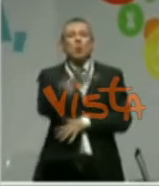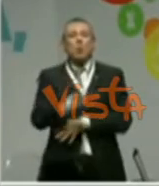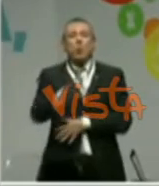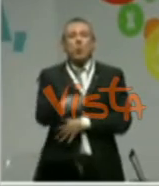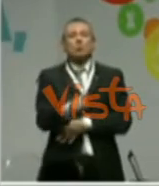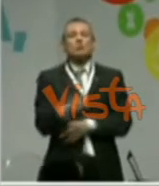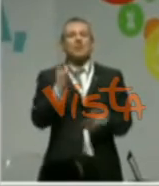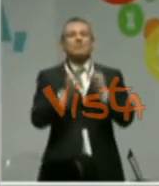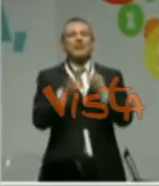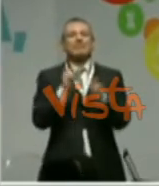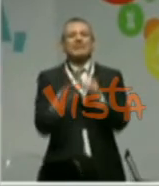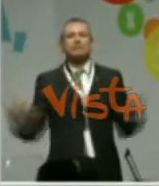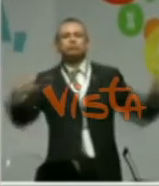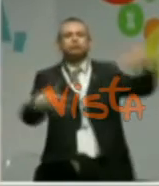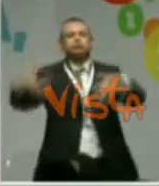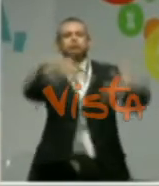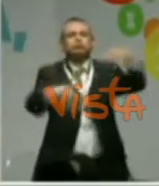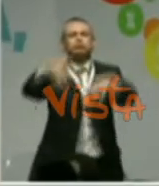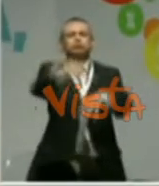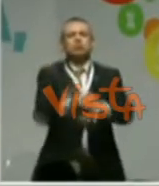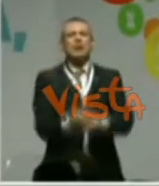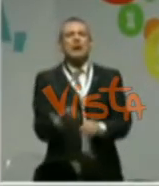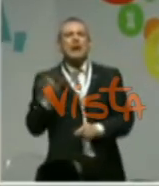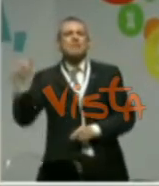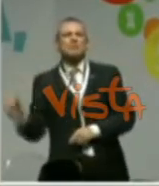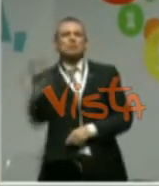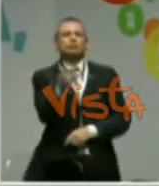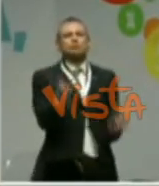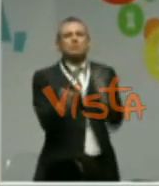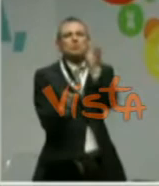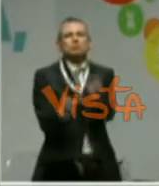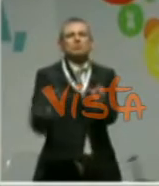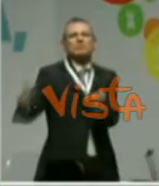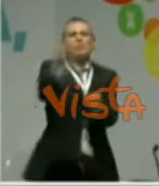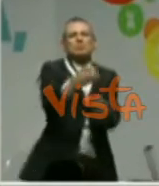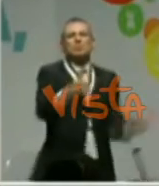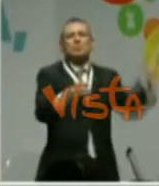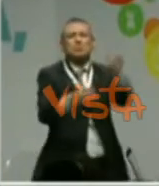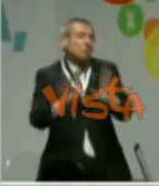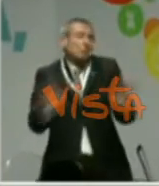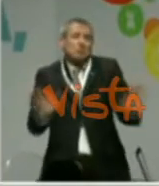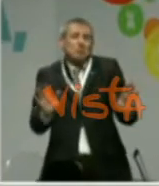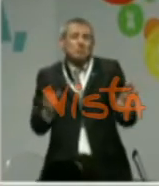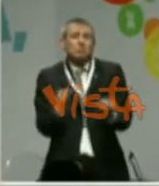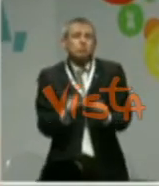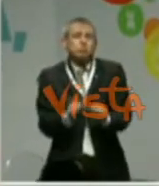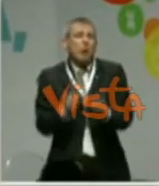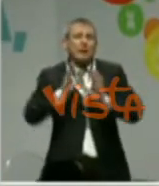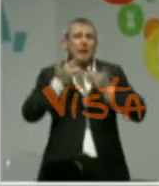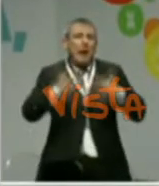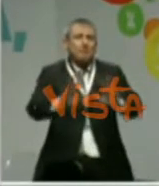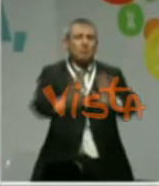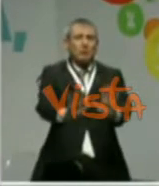singoli partiti vanno emettono i propri personaggi allora puoi anche tenerla come dire come vuoi